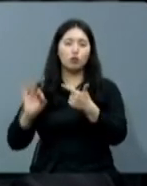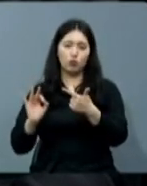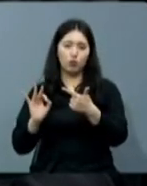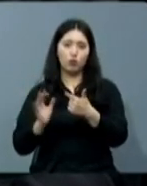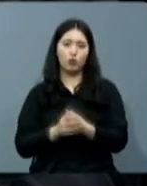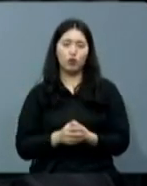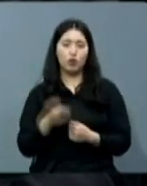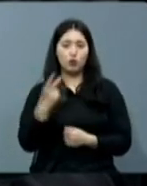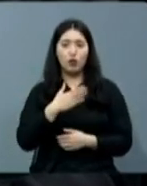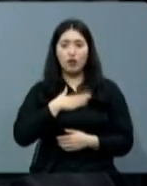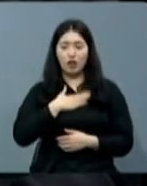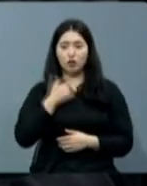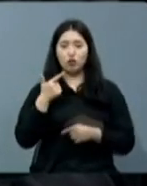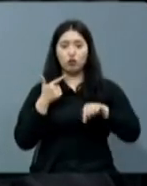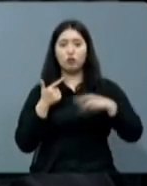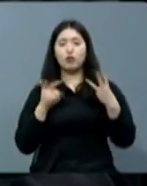31.6%. 그다음에 저는